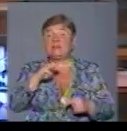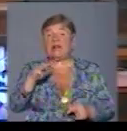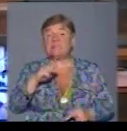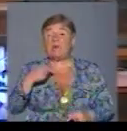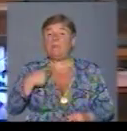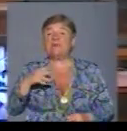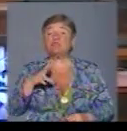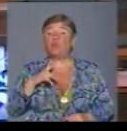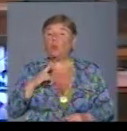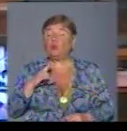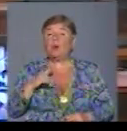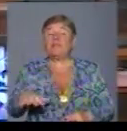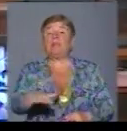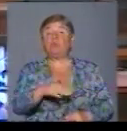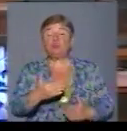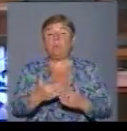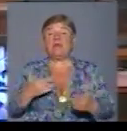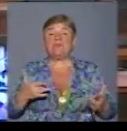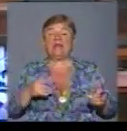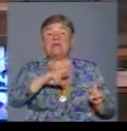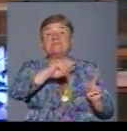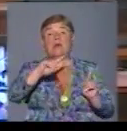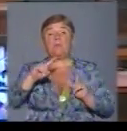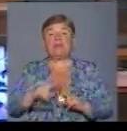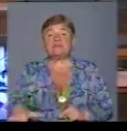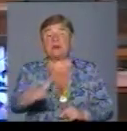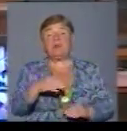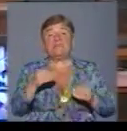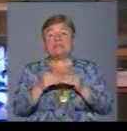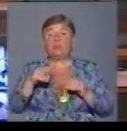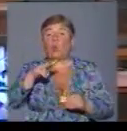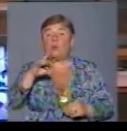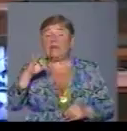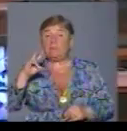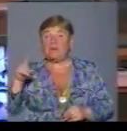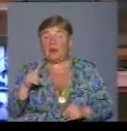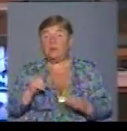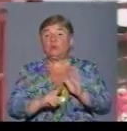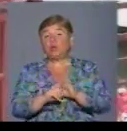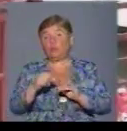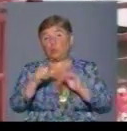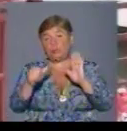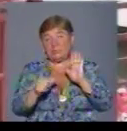тобою» організують на площі перед Закарпатським облдраматтеатром 10 липня, початок о 16-й.